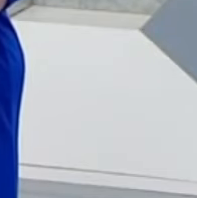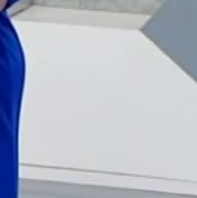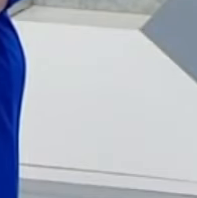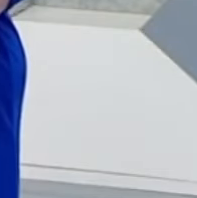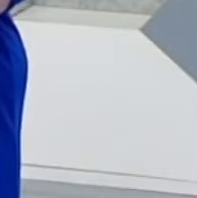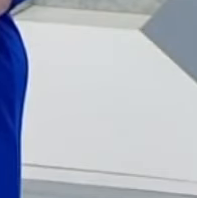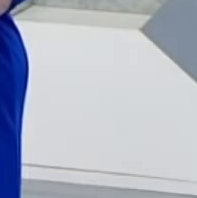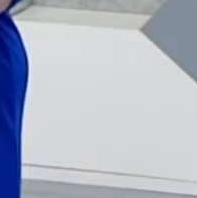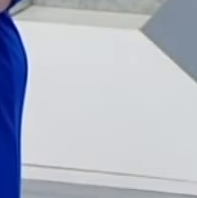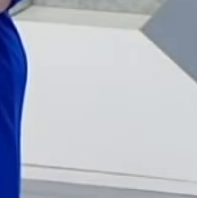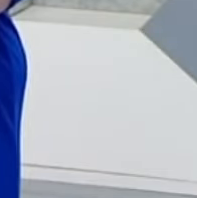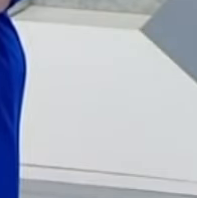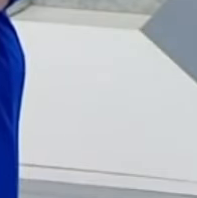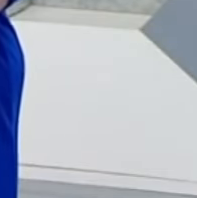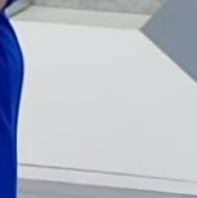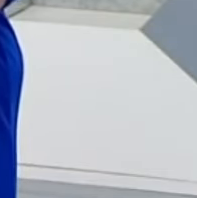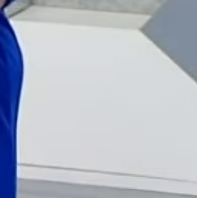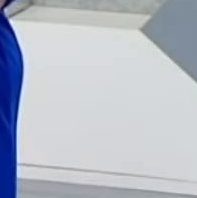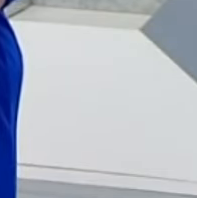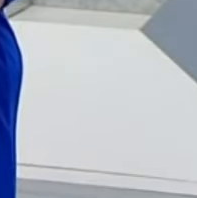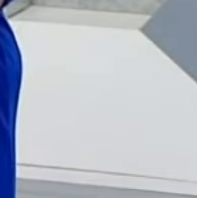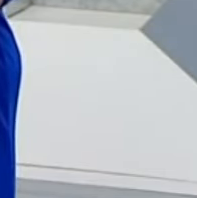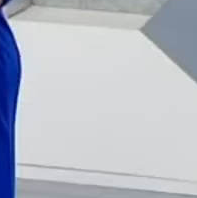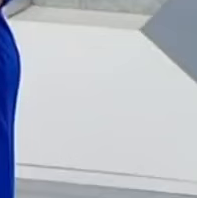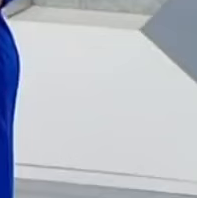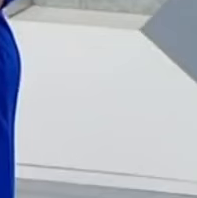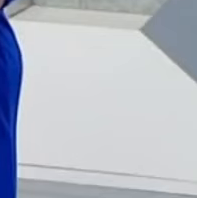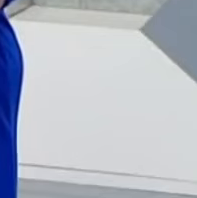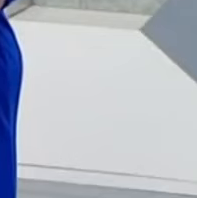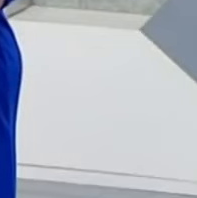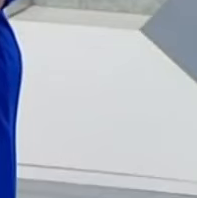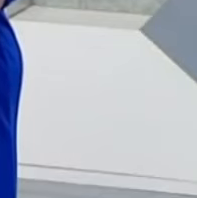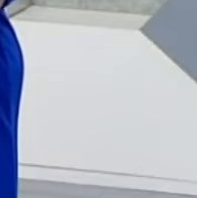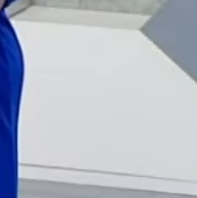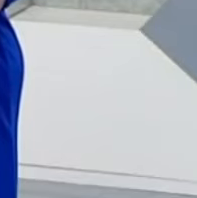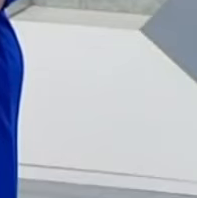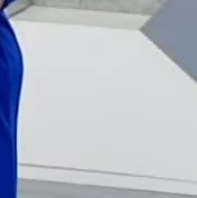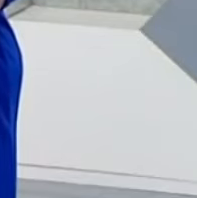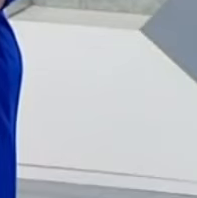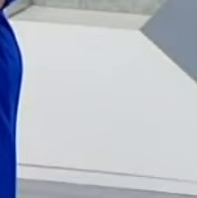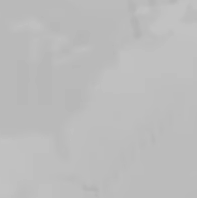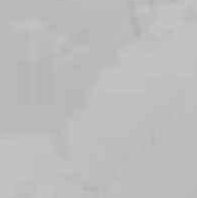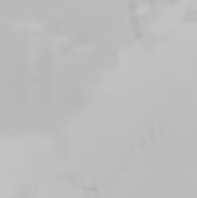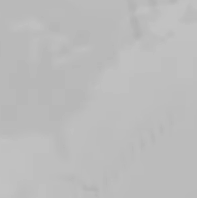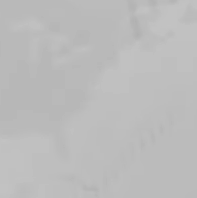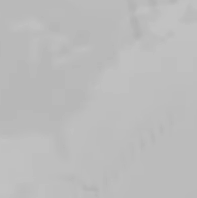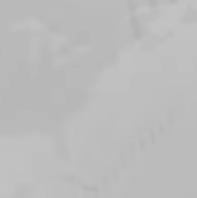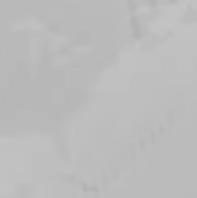GMA Pinoy TV at sa www.gmanews.tv.